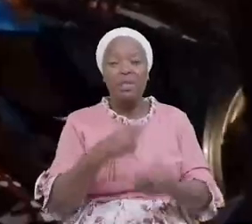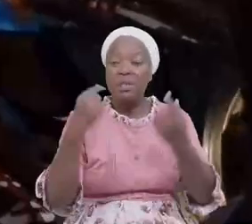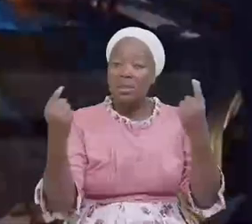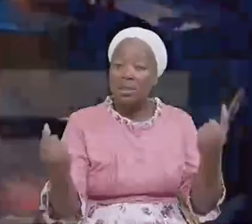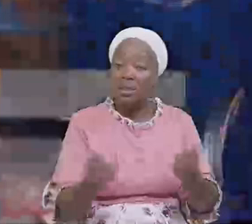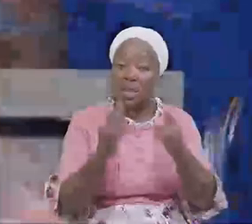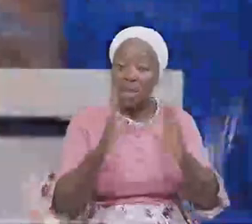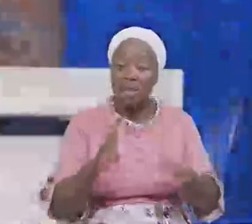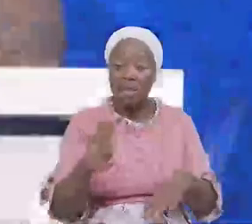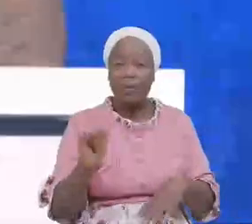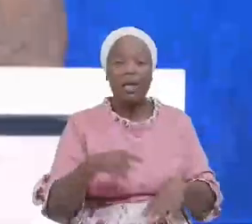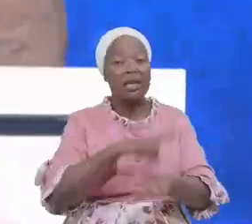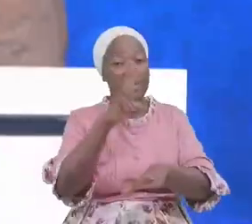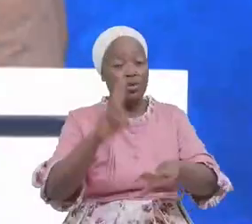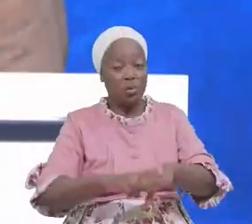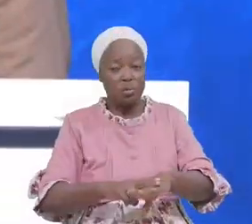Pécheurs par nature.